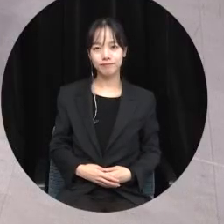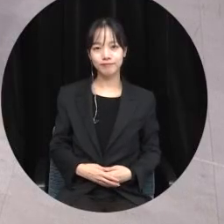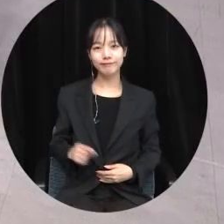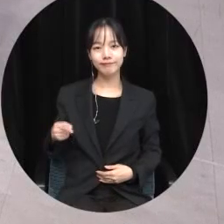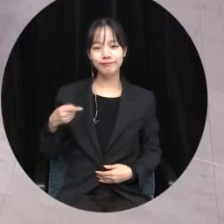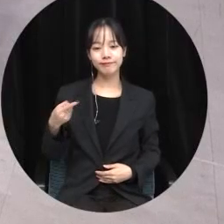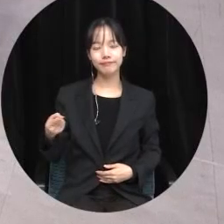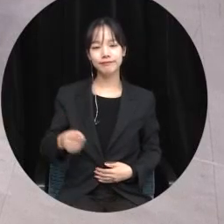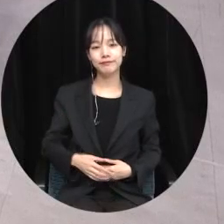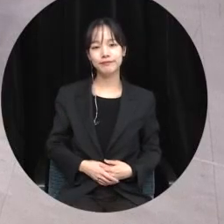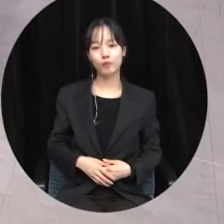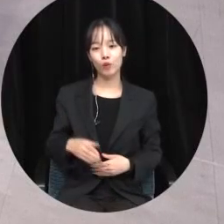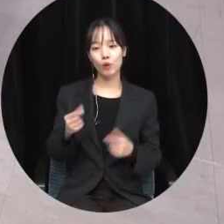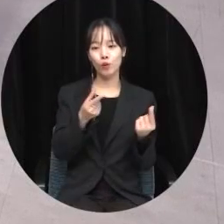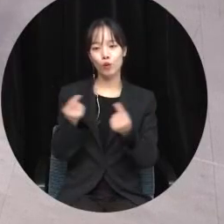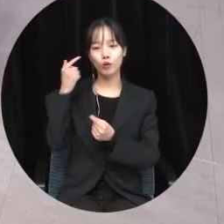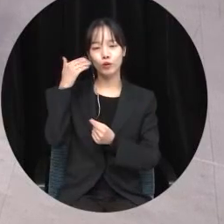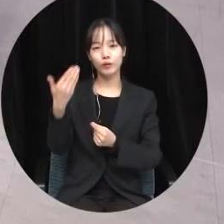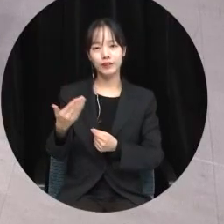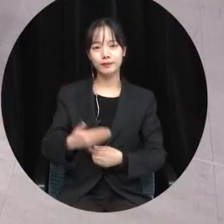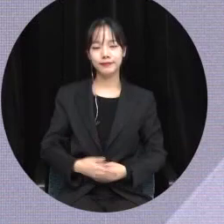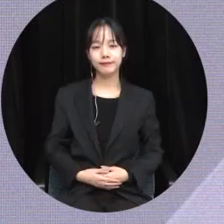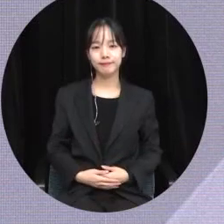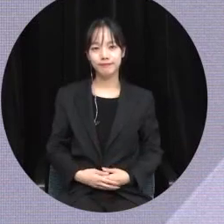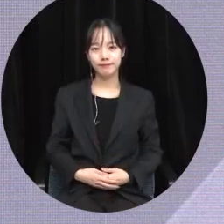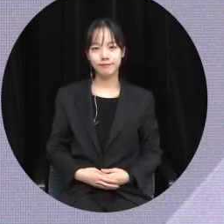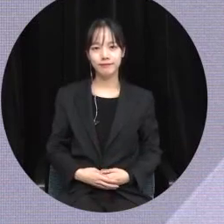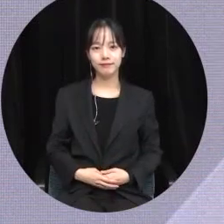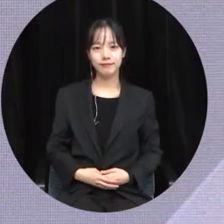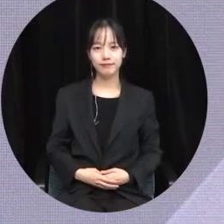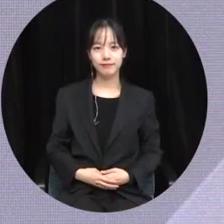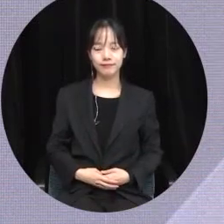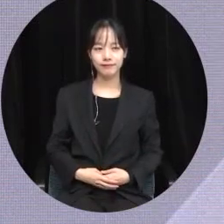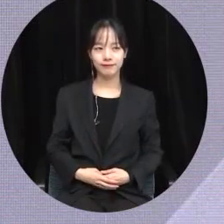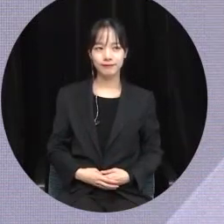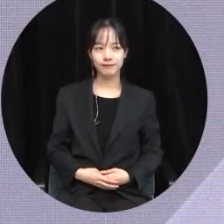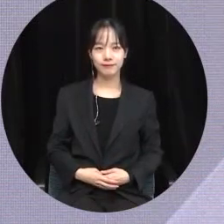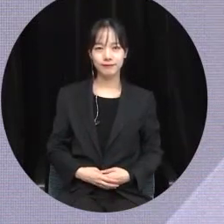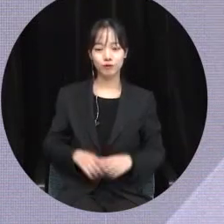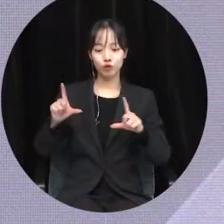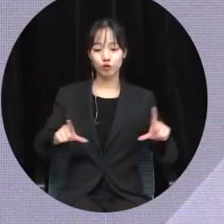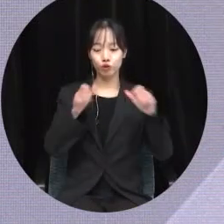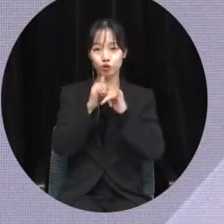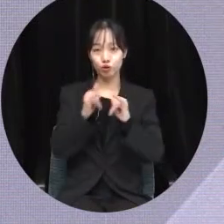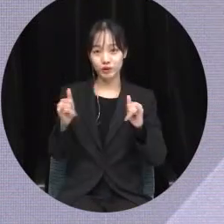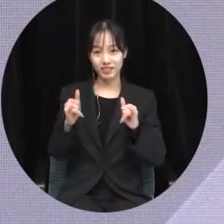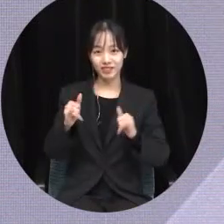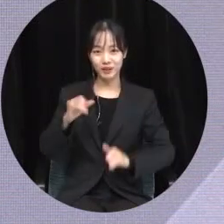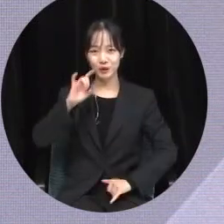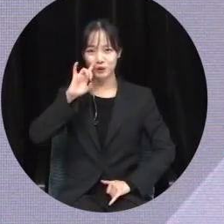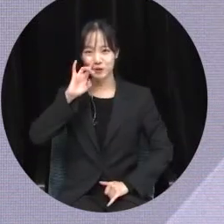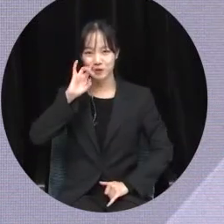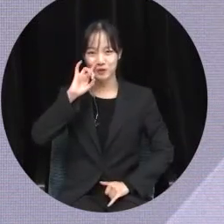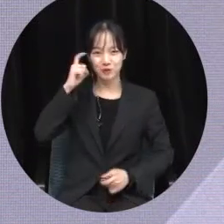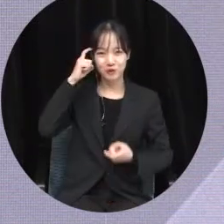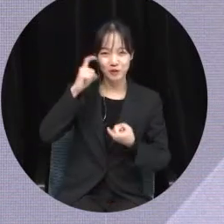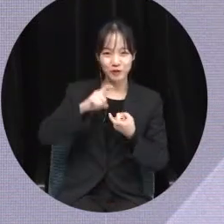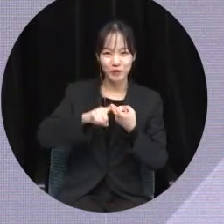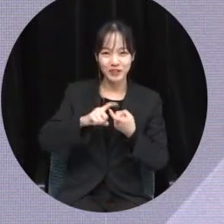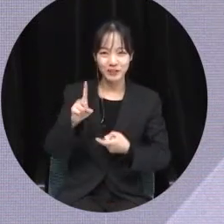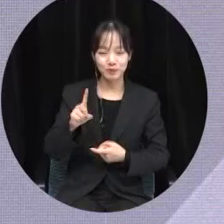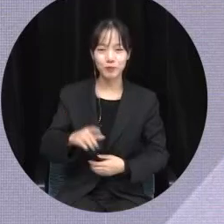이어서 다음 공통 질문 계속해서 이어나가겠습니다. 주민들께서 가장 궁금해할 수 있는